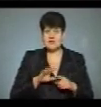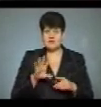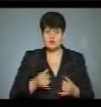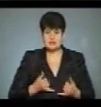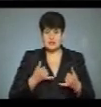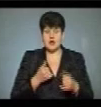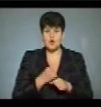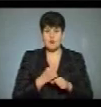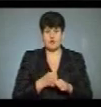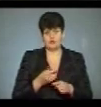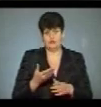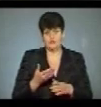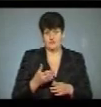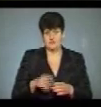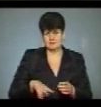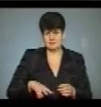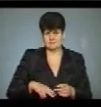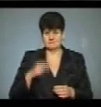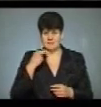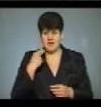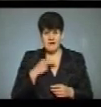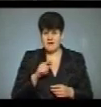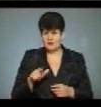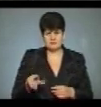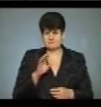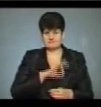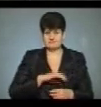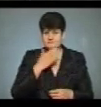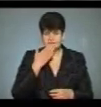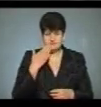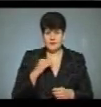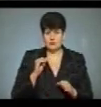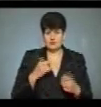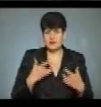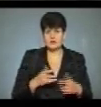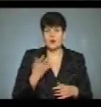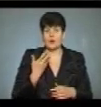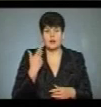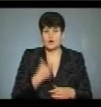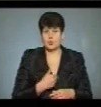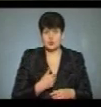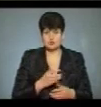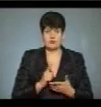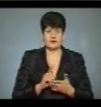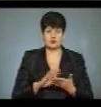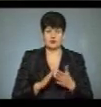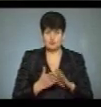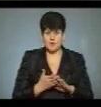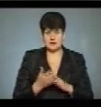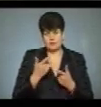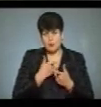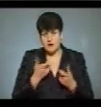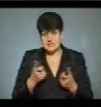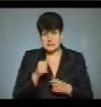роботодавців краще, а не для людей просто. Що вони можуть звільняти роботодавці, коли хочуть. Негативно має бути домовленість, має бути якісь попередження